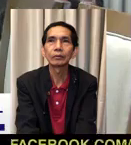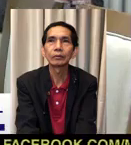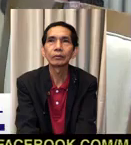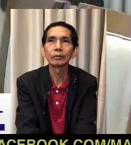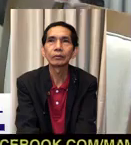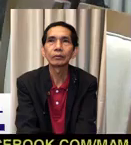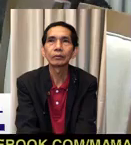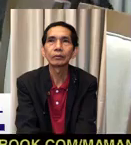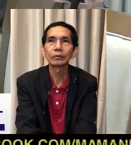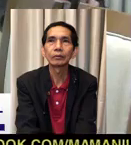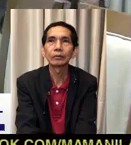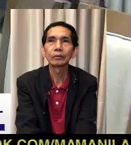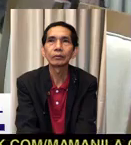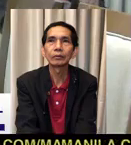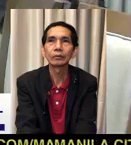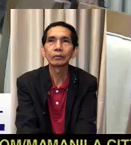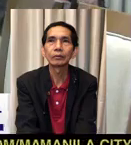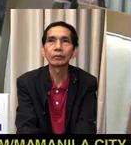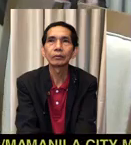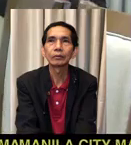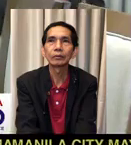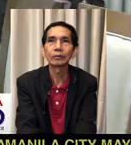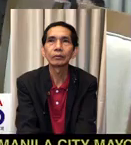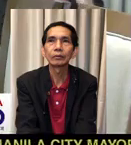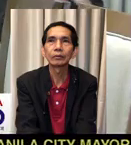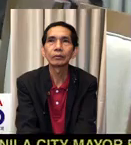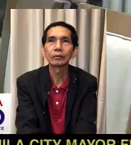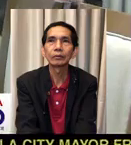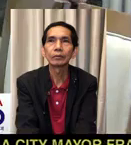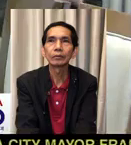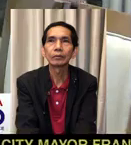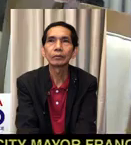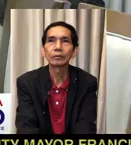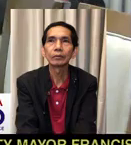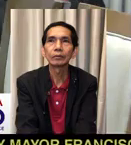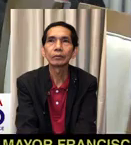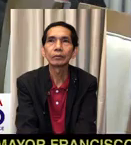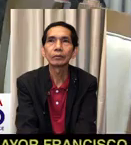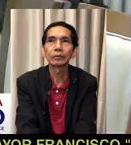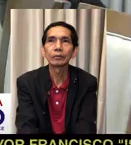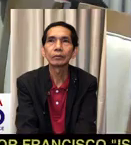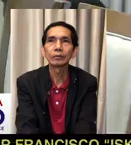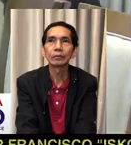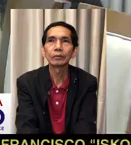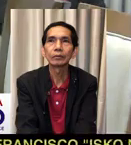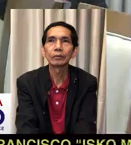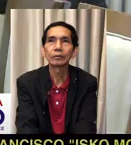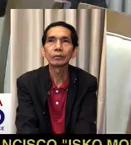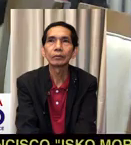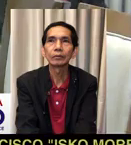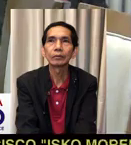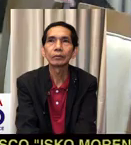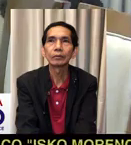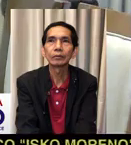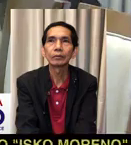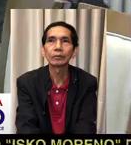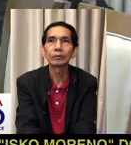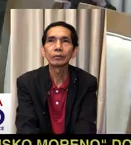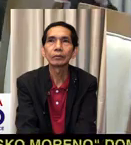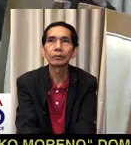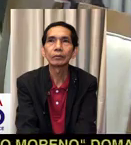kapwa, no? Sa ating syudad at pagmamahal sa bansa. Love to